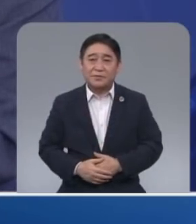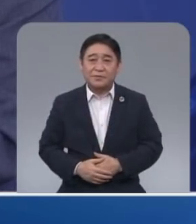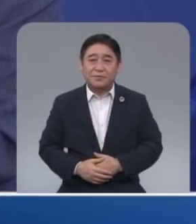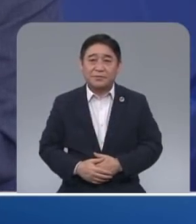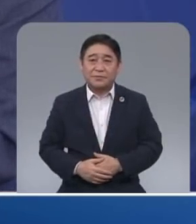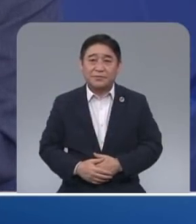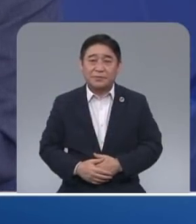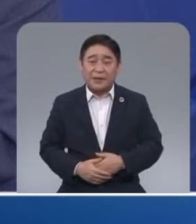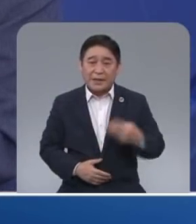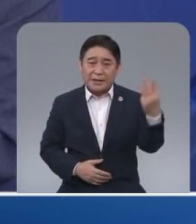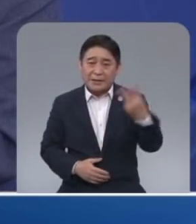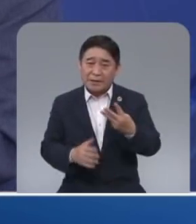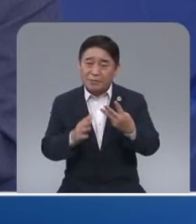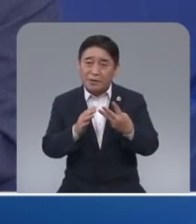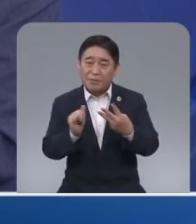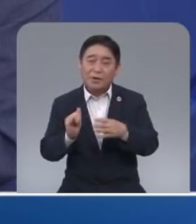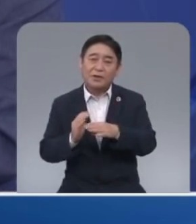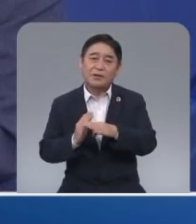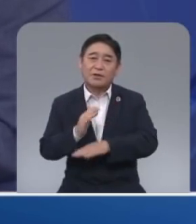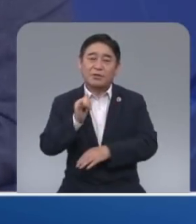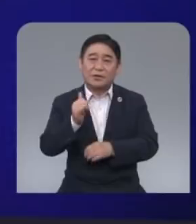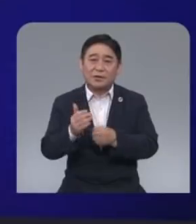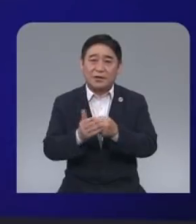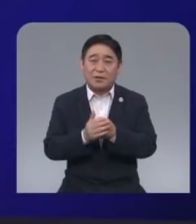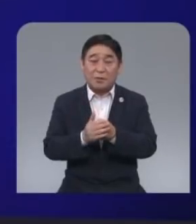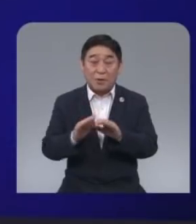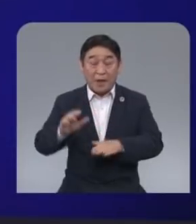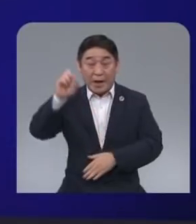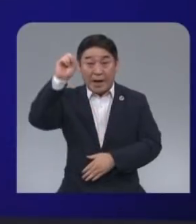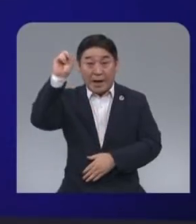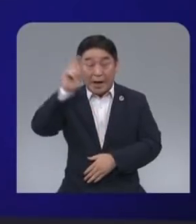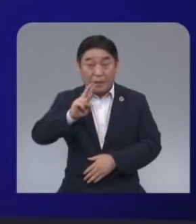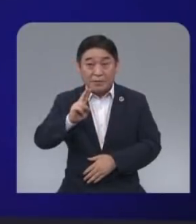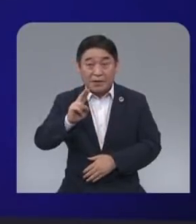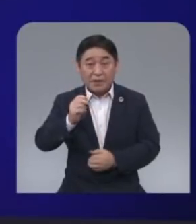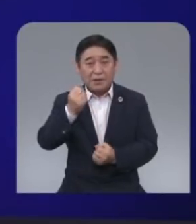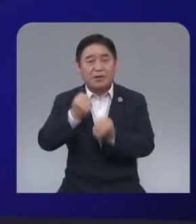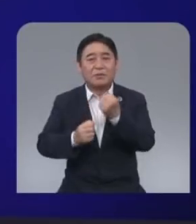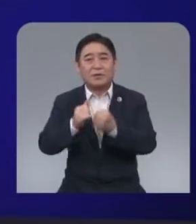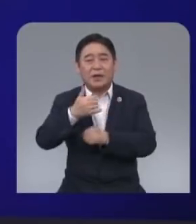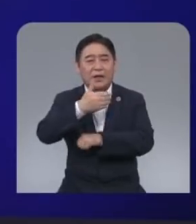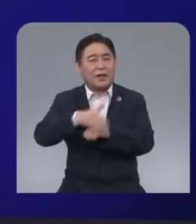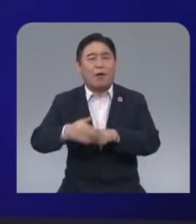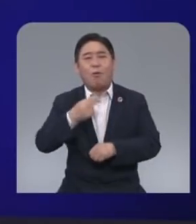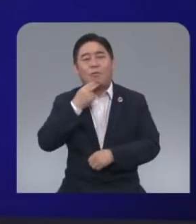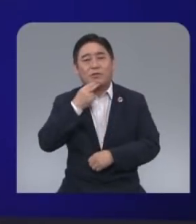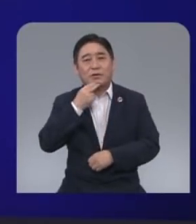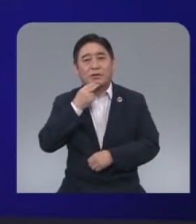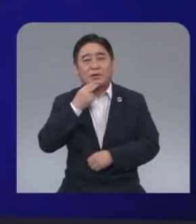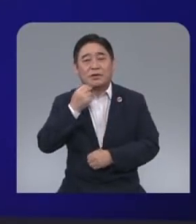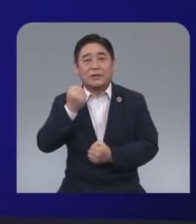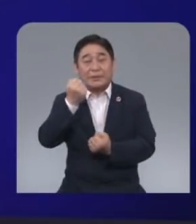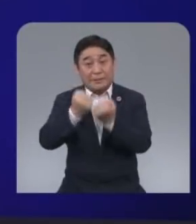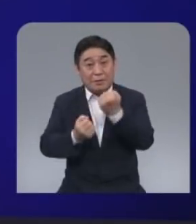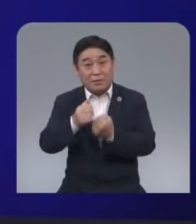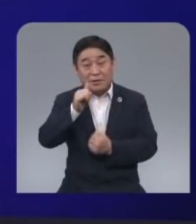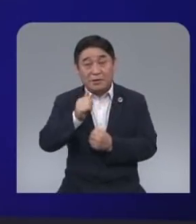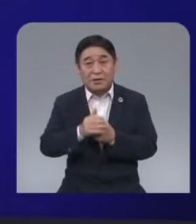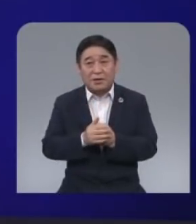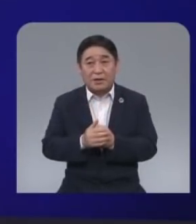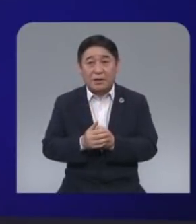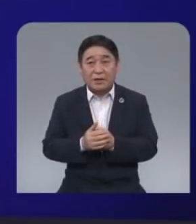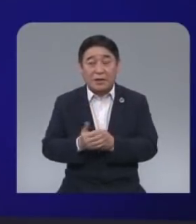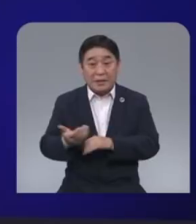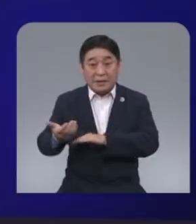일단 3,000명대를 넘어섰기 때문에 네. 오늘 갑자기 브리핑이 잡힌 겁니다. 원래 이제 예정돼 있지 않던 브리핑인데 사실